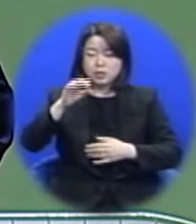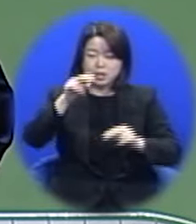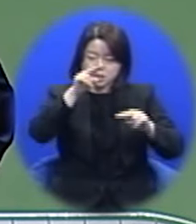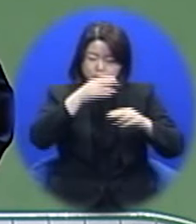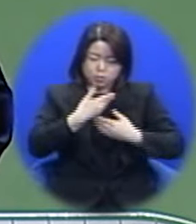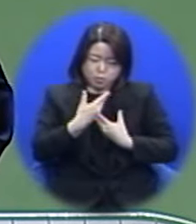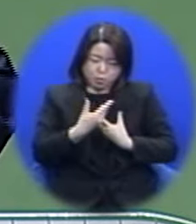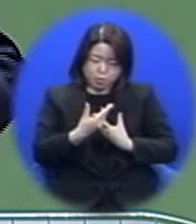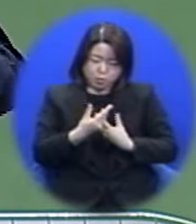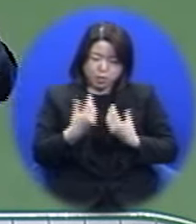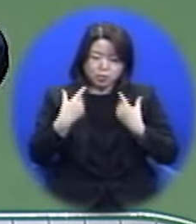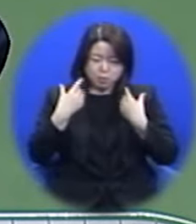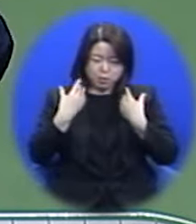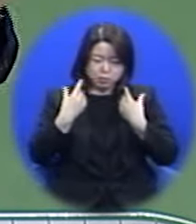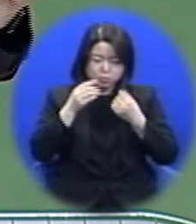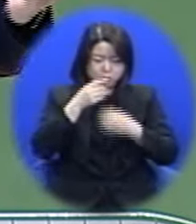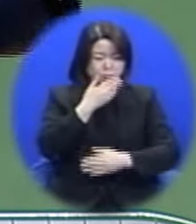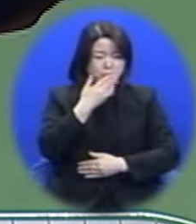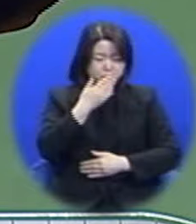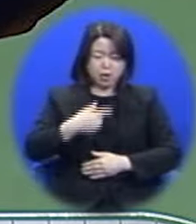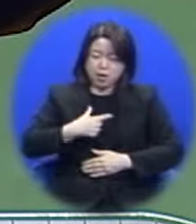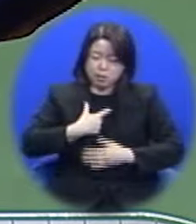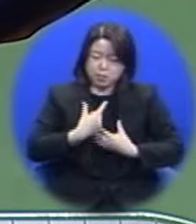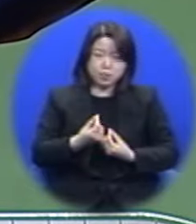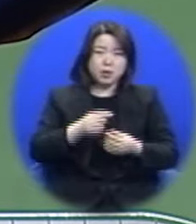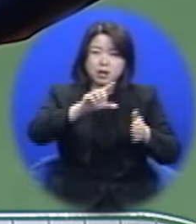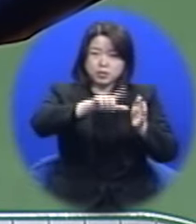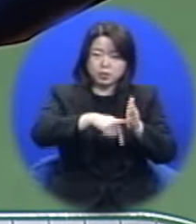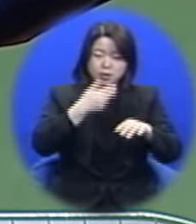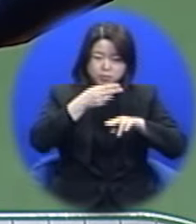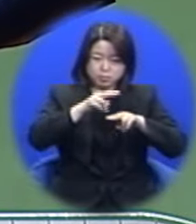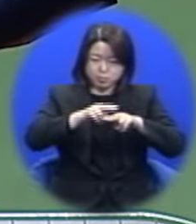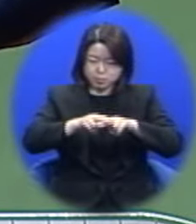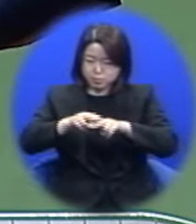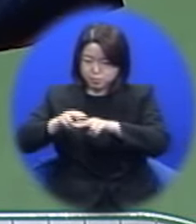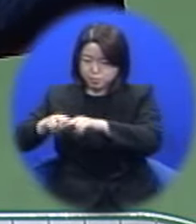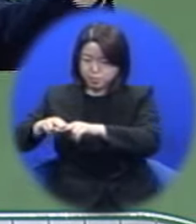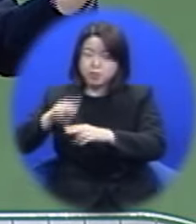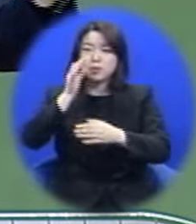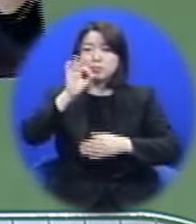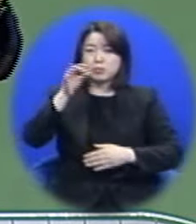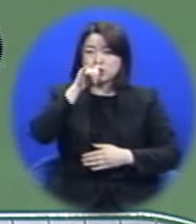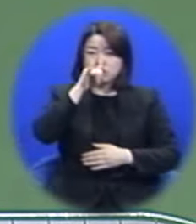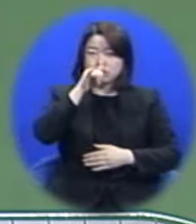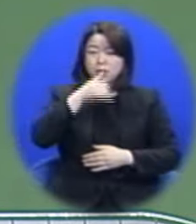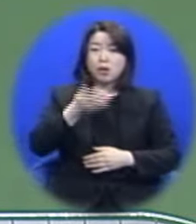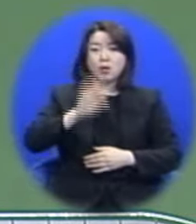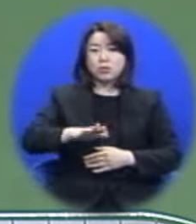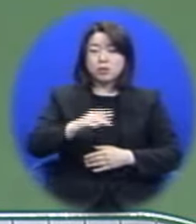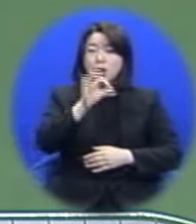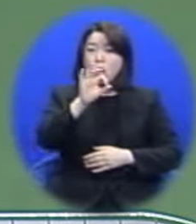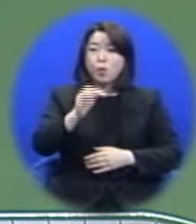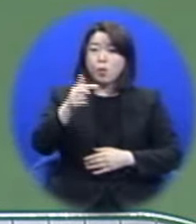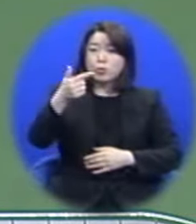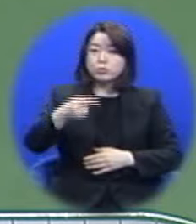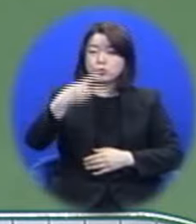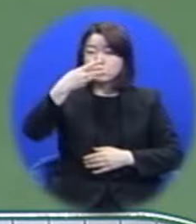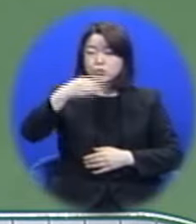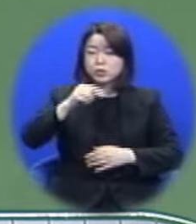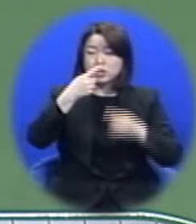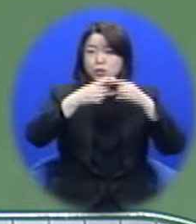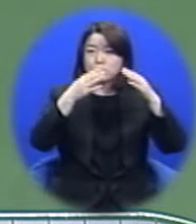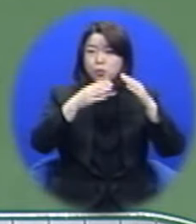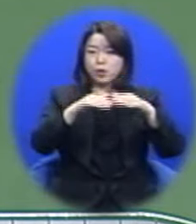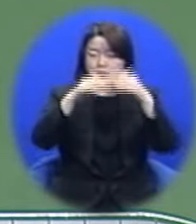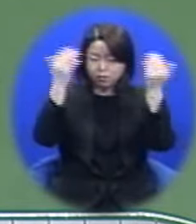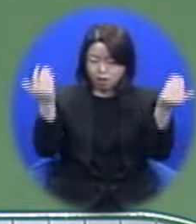불렀어요. 근데 청년 학생들이 다 일어나서 불러요. 그럼 누가 뭐 강제로 일어나라고 한 것도 아닌 것